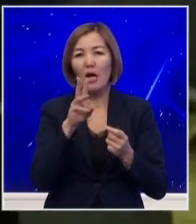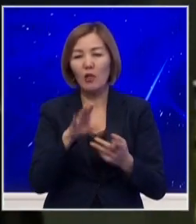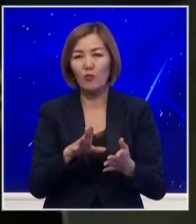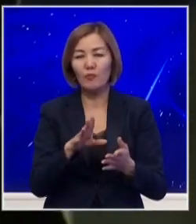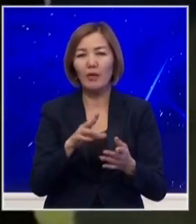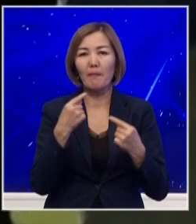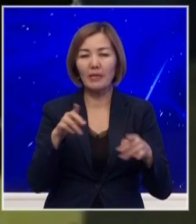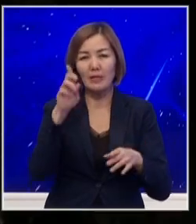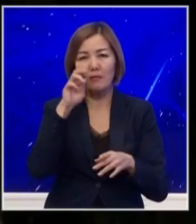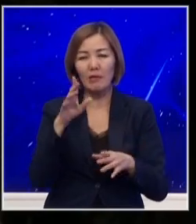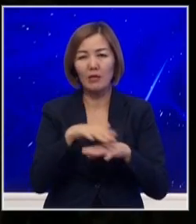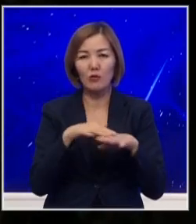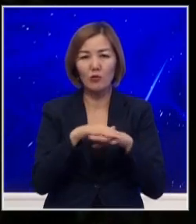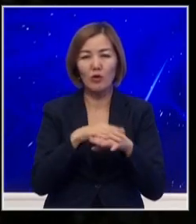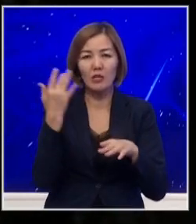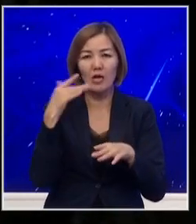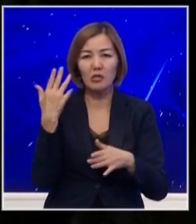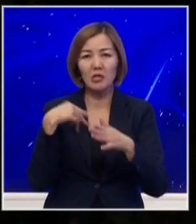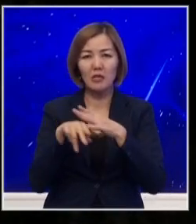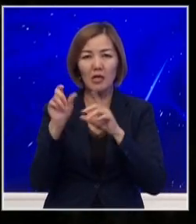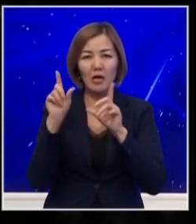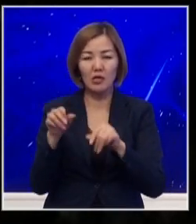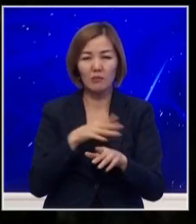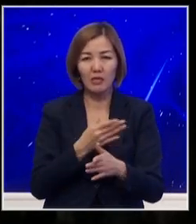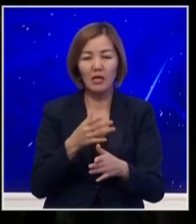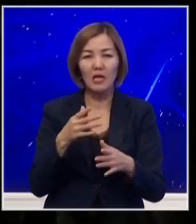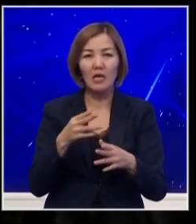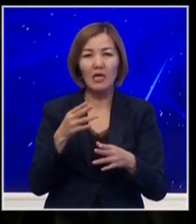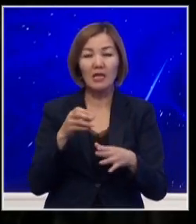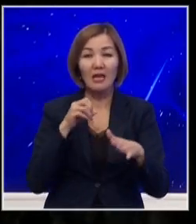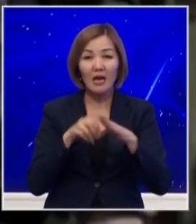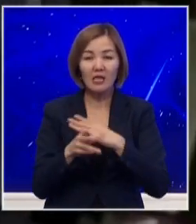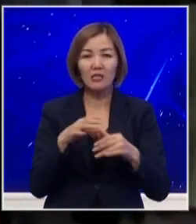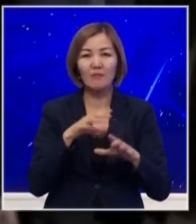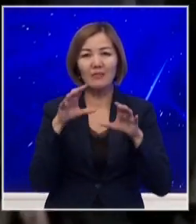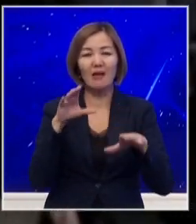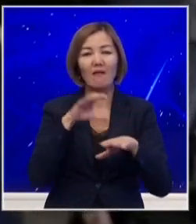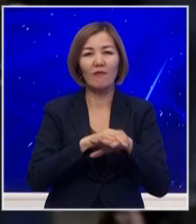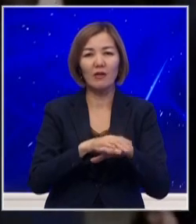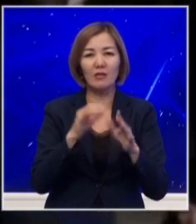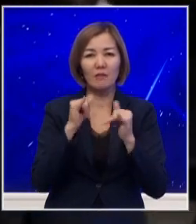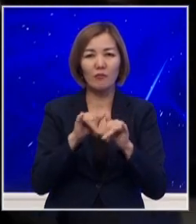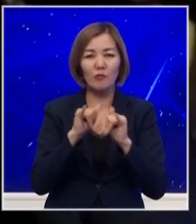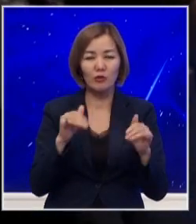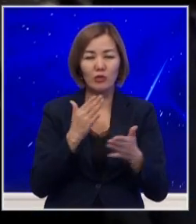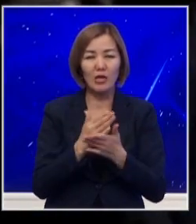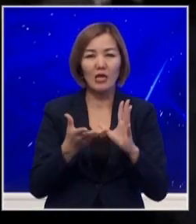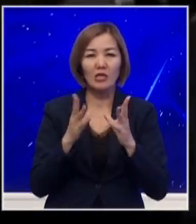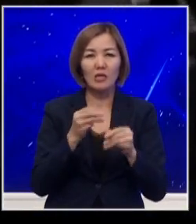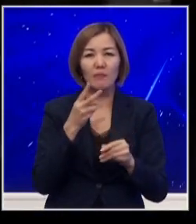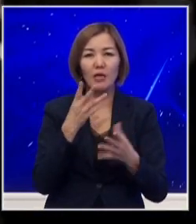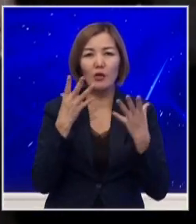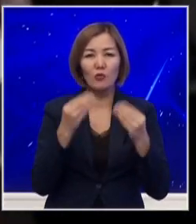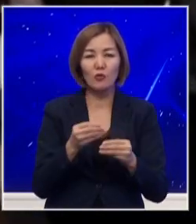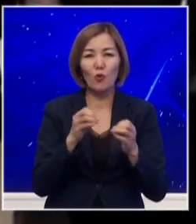және басқа да елдердің тұрғындары АҚШ-қа ағылды. Шекараны заңсыз кесіп өту аясында ұсталу саны да өсті. Олардың жалпы саны 2